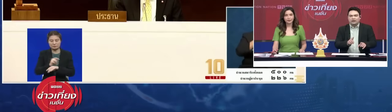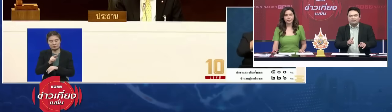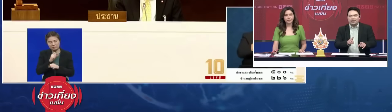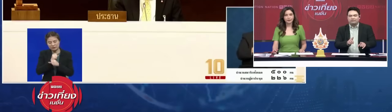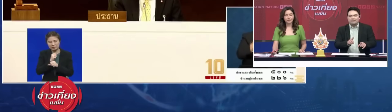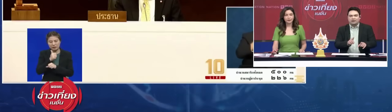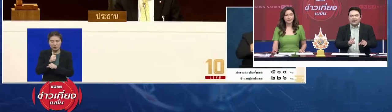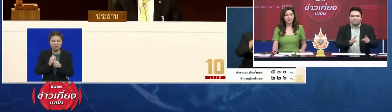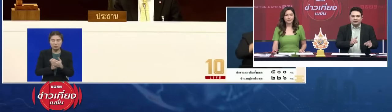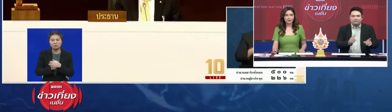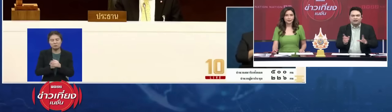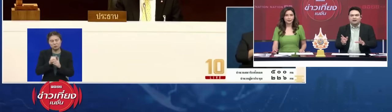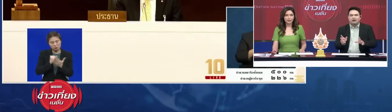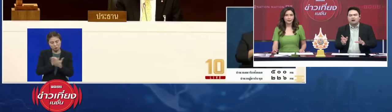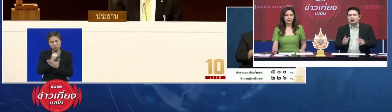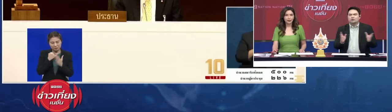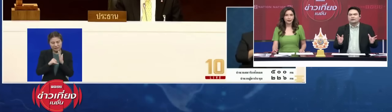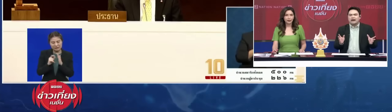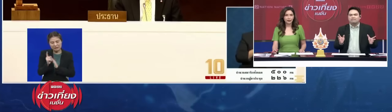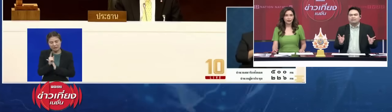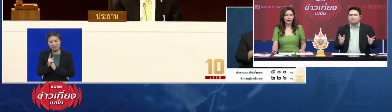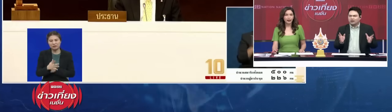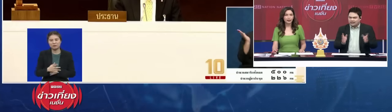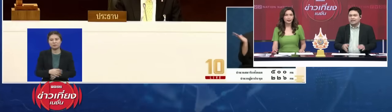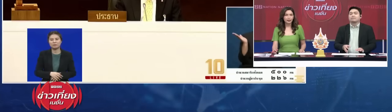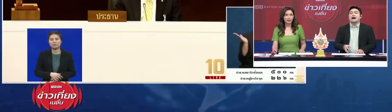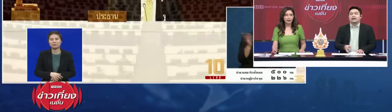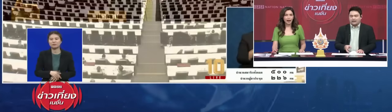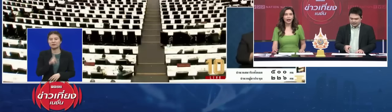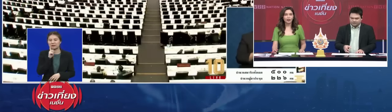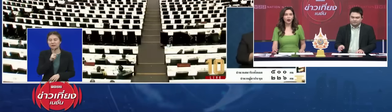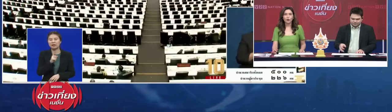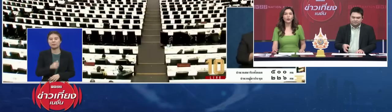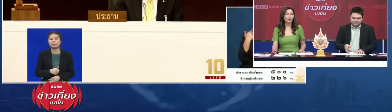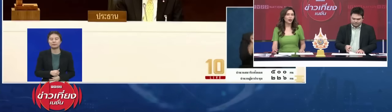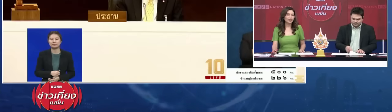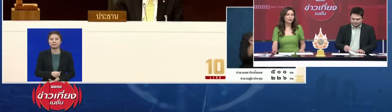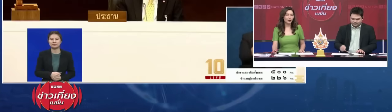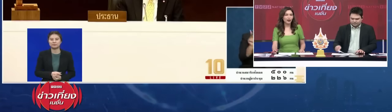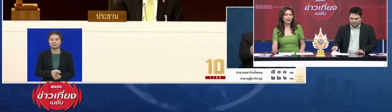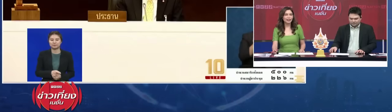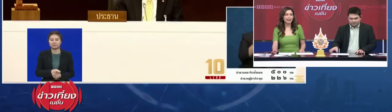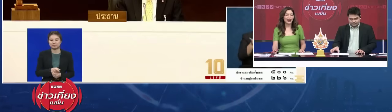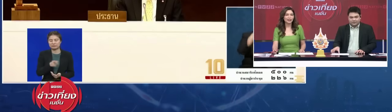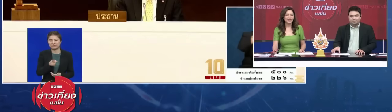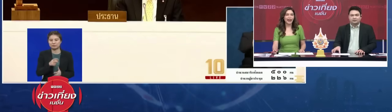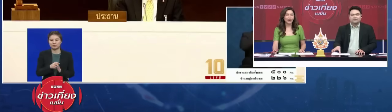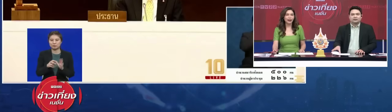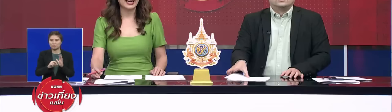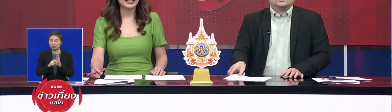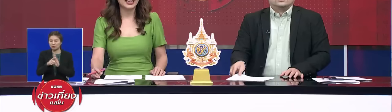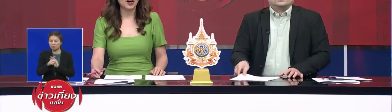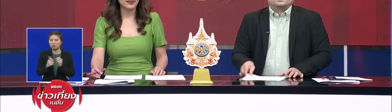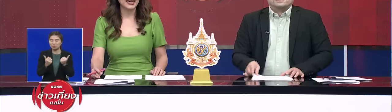ก้าวร่วงอำนาจฝ่ายบริหารมั้ยอีกฝั่งนึงก็บอกก็ทวงถามมันก็น่าจะทำได้นะก็โอ้โหก็คือแบบว่าการเดิน